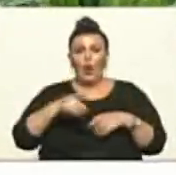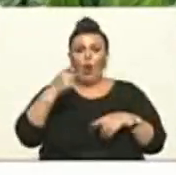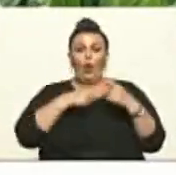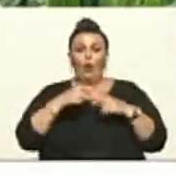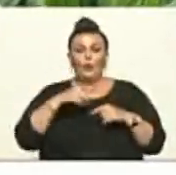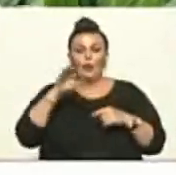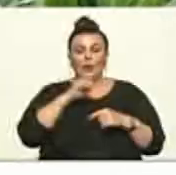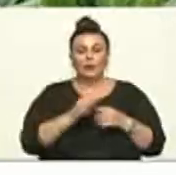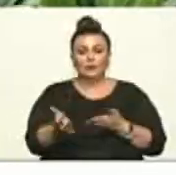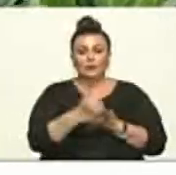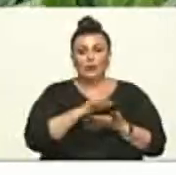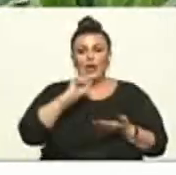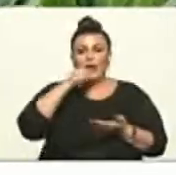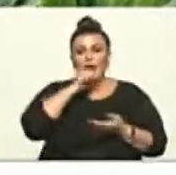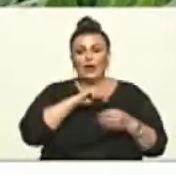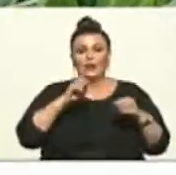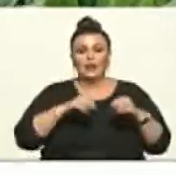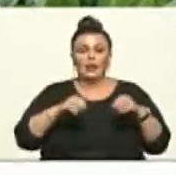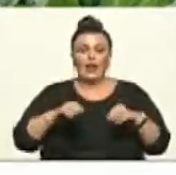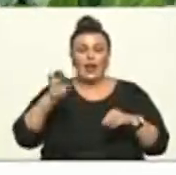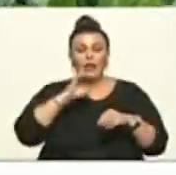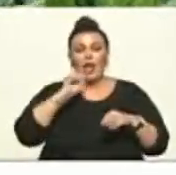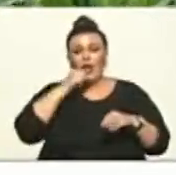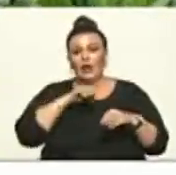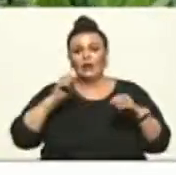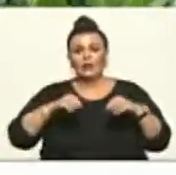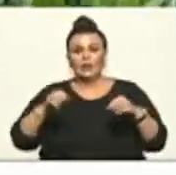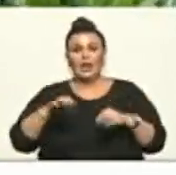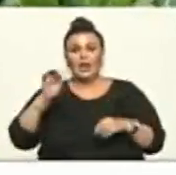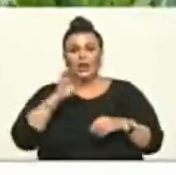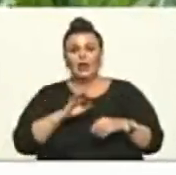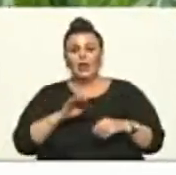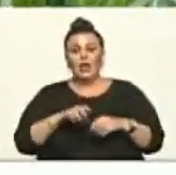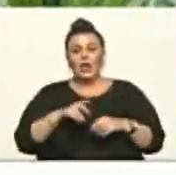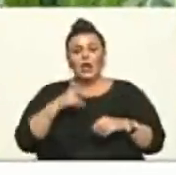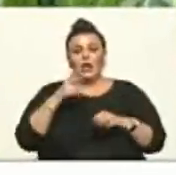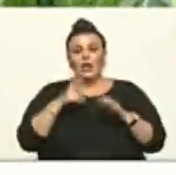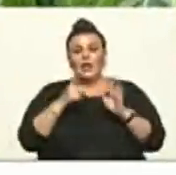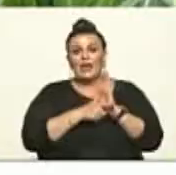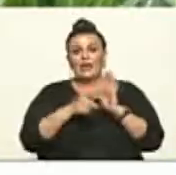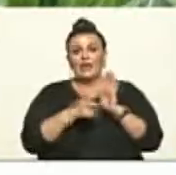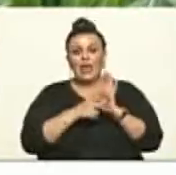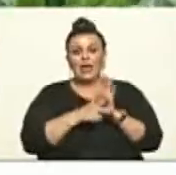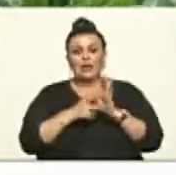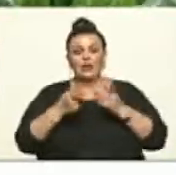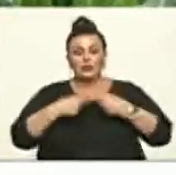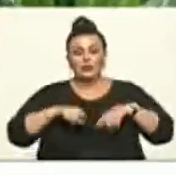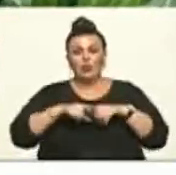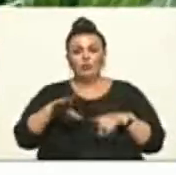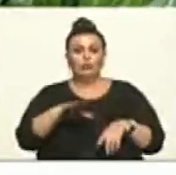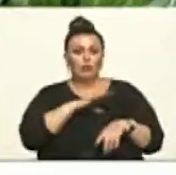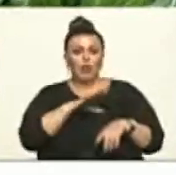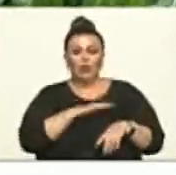tədarükünü götürdü, ondan sonra qarğdalı əkdi. Qarğdalı haradasa 7-8 hektara həmişə yaxşı məhsuldardır. Keçən mənə